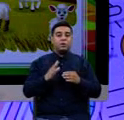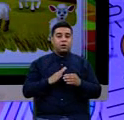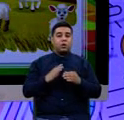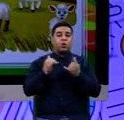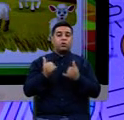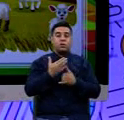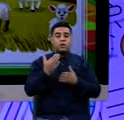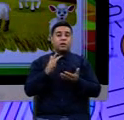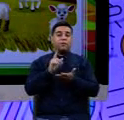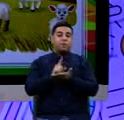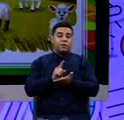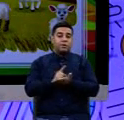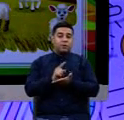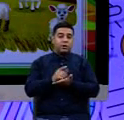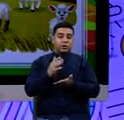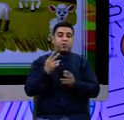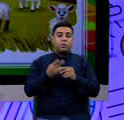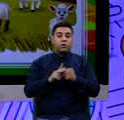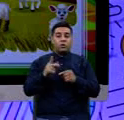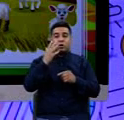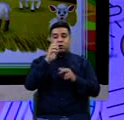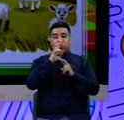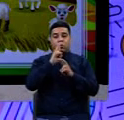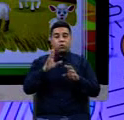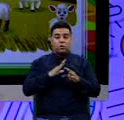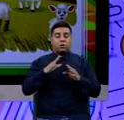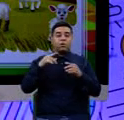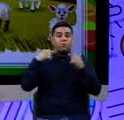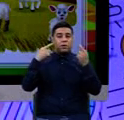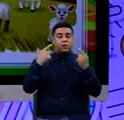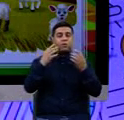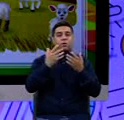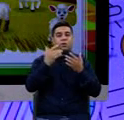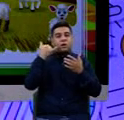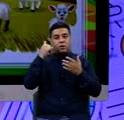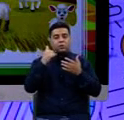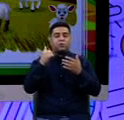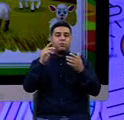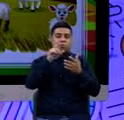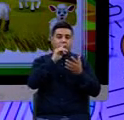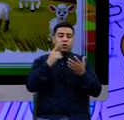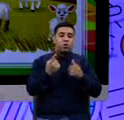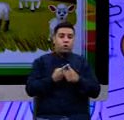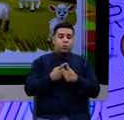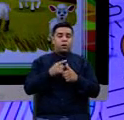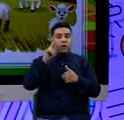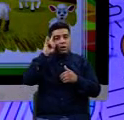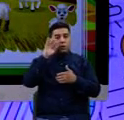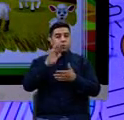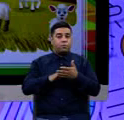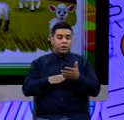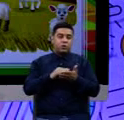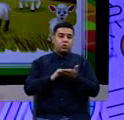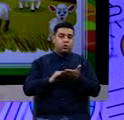Ana endi sizning vazifangiz esa ushbu rasmda tasvirlangan parranda va hayvonlarning nomini xatosiz